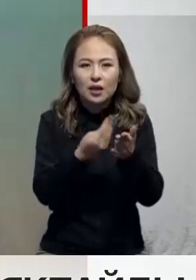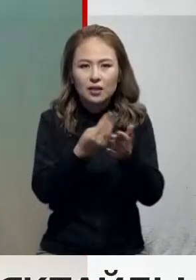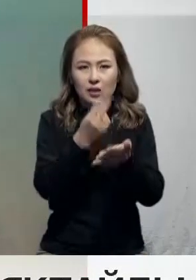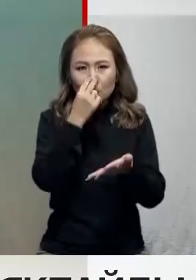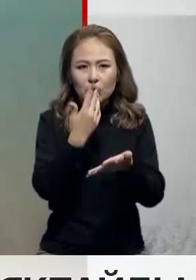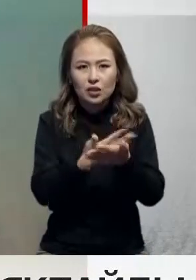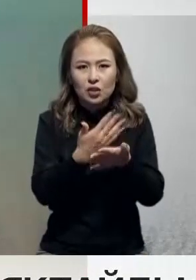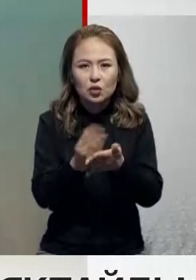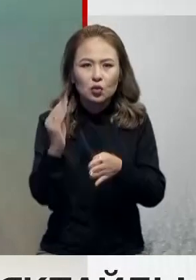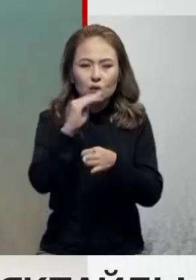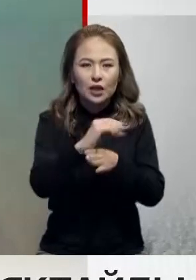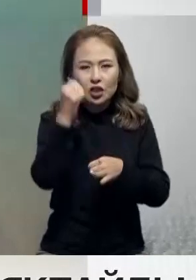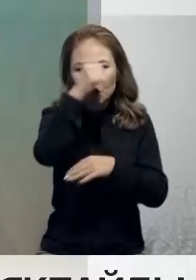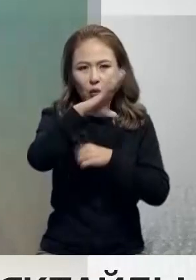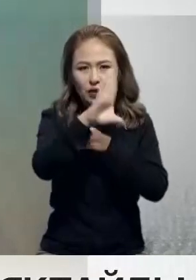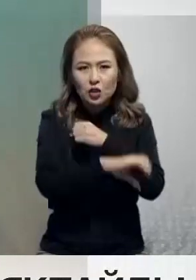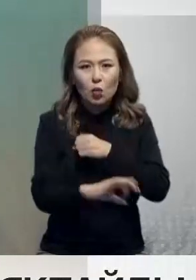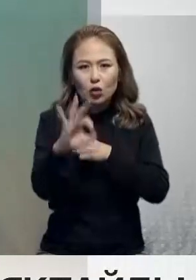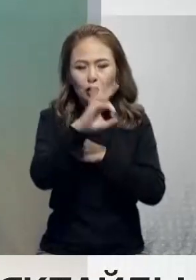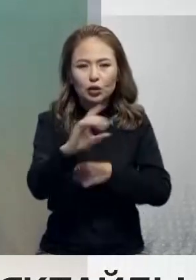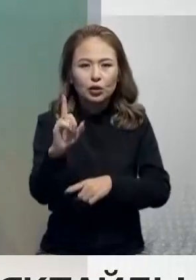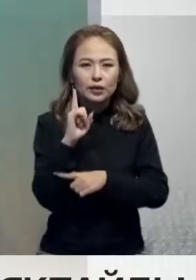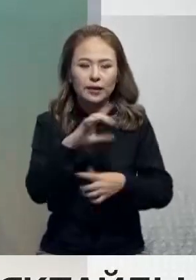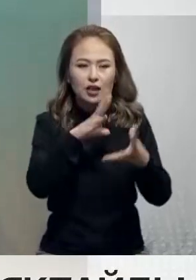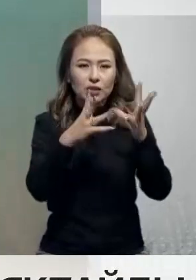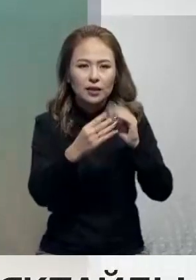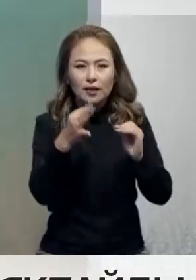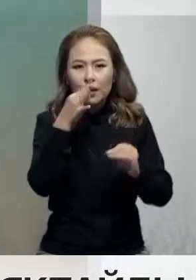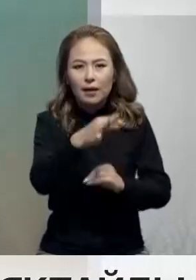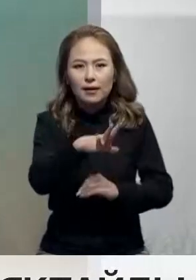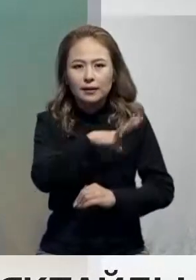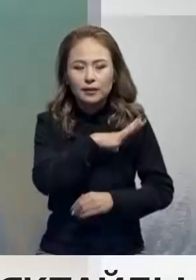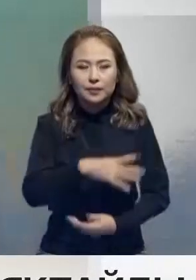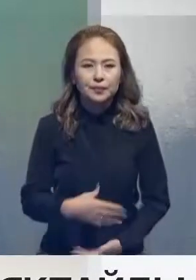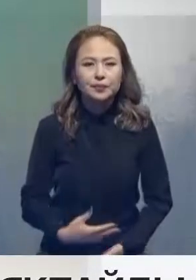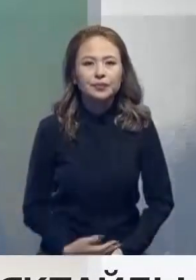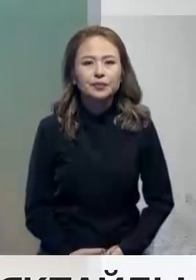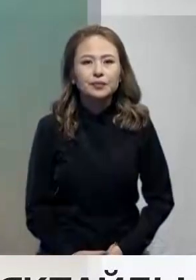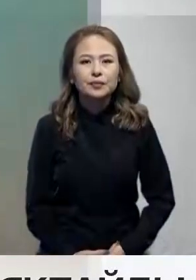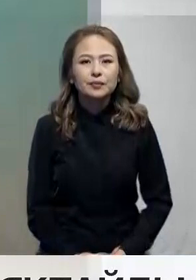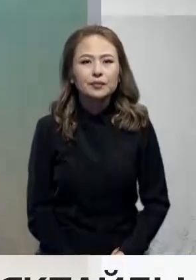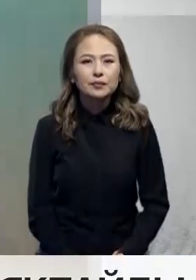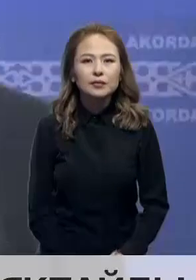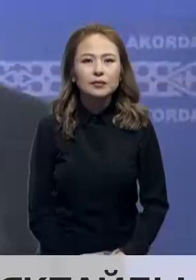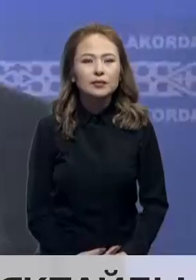және қаржылық көрсеткішін, сондай-ақ жыл қорытындысы бойынша күтілетін нәтижелерді айтты.